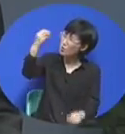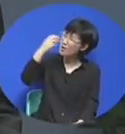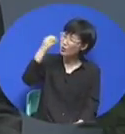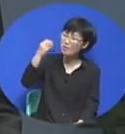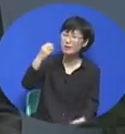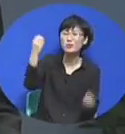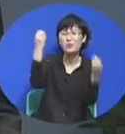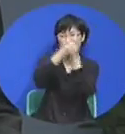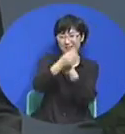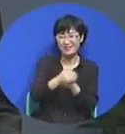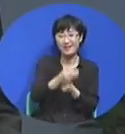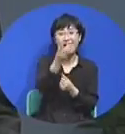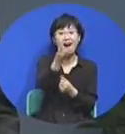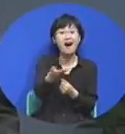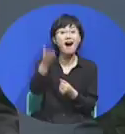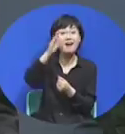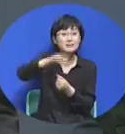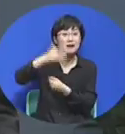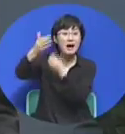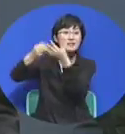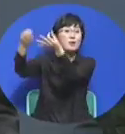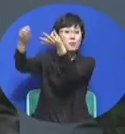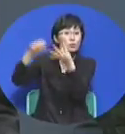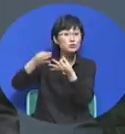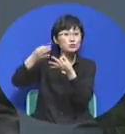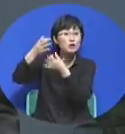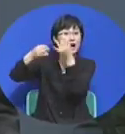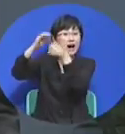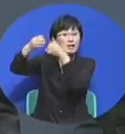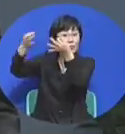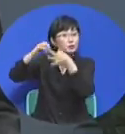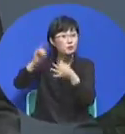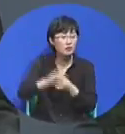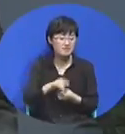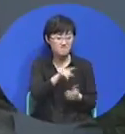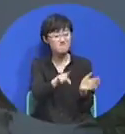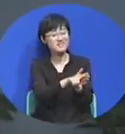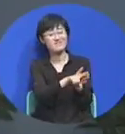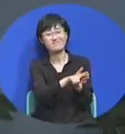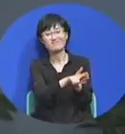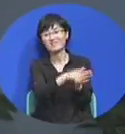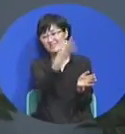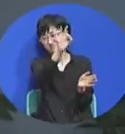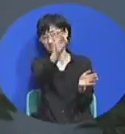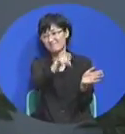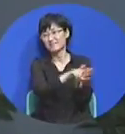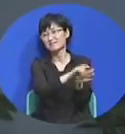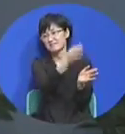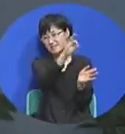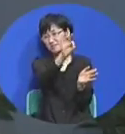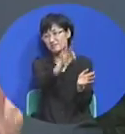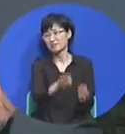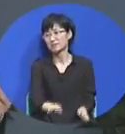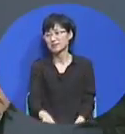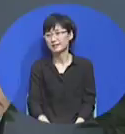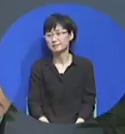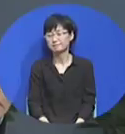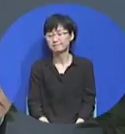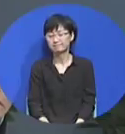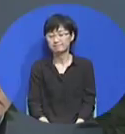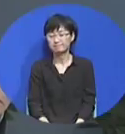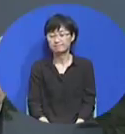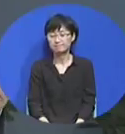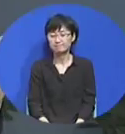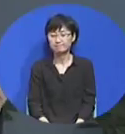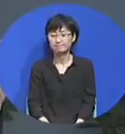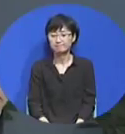arrogance. 하나님은 이걸 보고 믿음이라고 하십니다. But God looks at this and he deems it as faith. 그렇잖아요. Isn't that true? 안 통해요. I